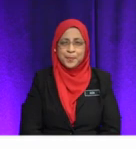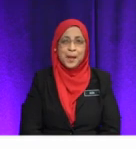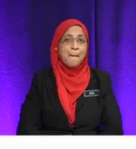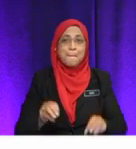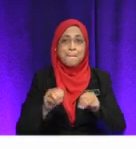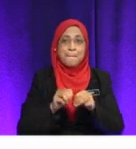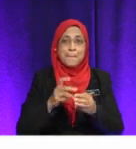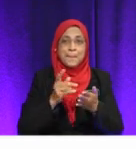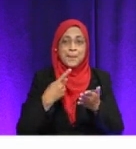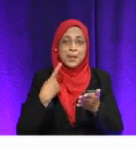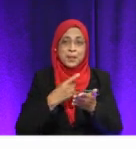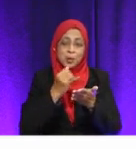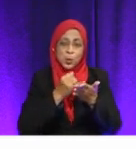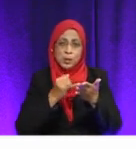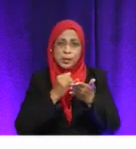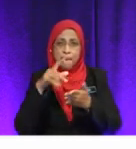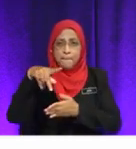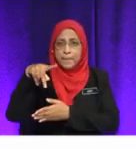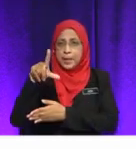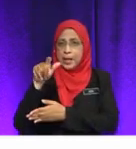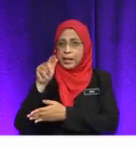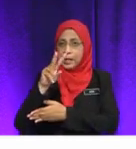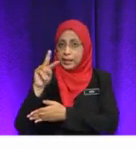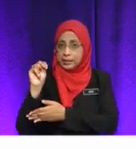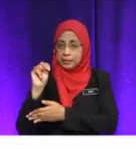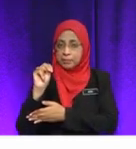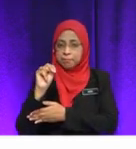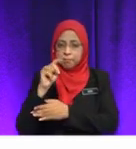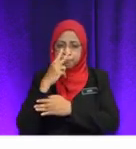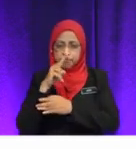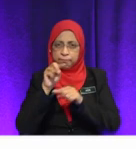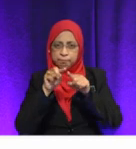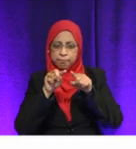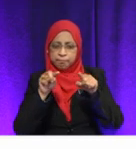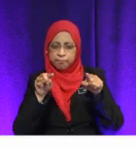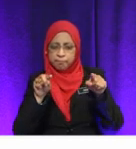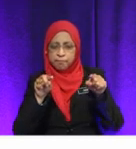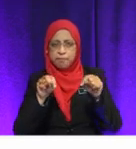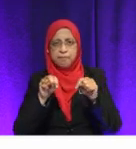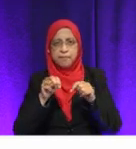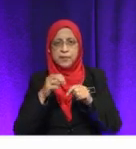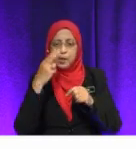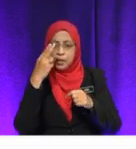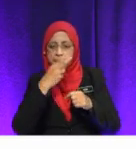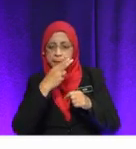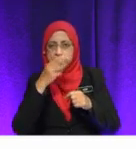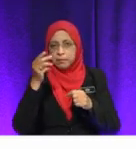kemudian pandangan atas daripada paling atas kita undur ke hadapan maka kita akan dapat